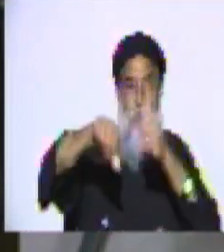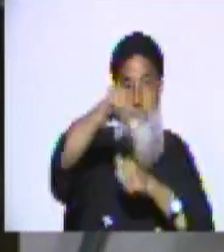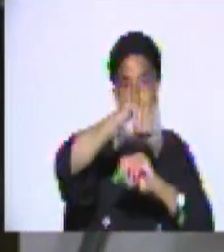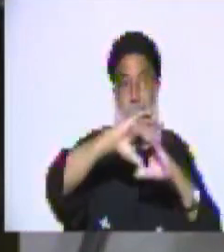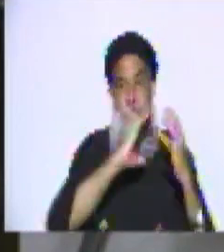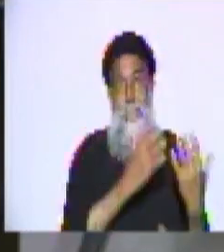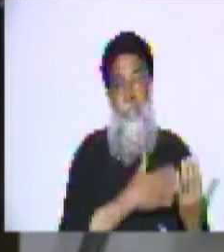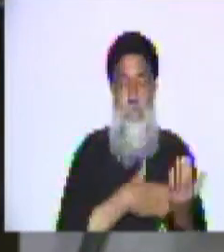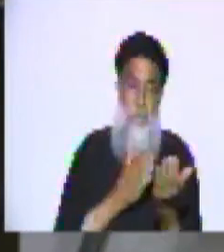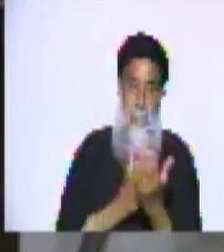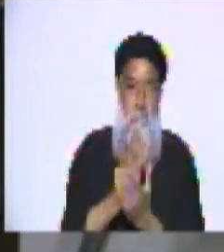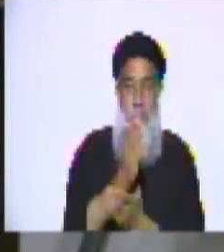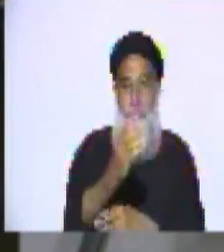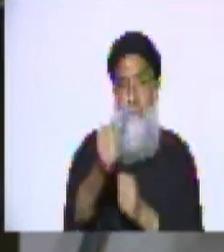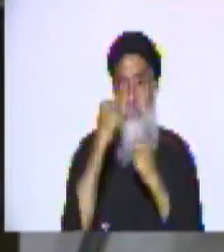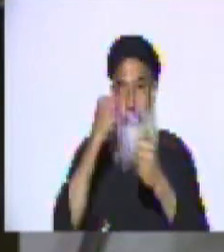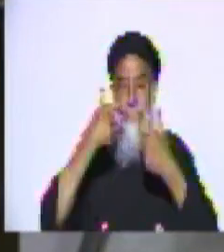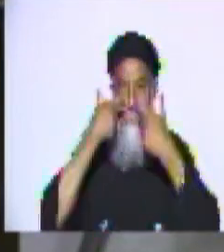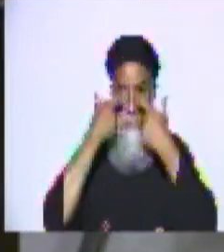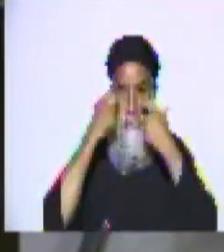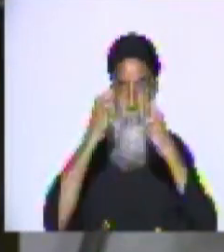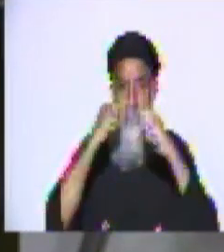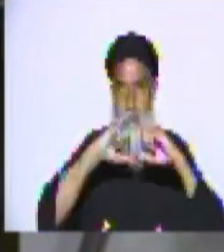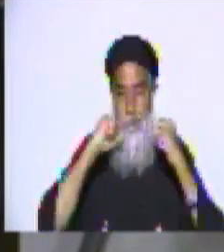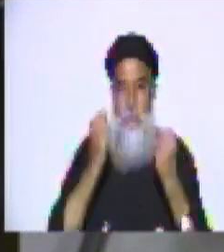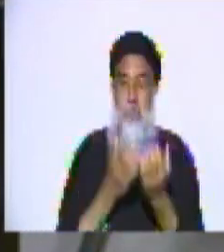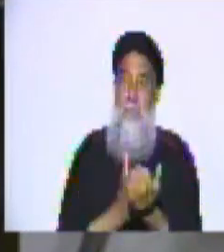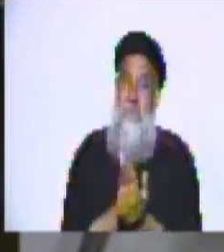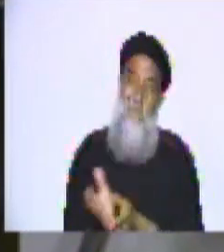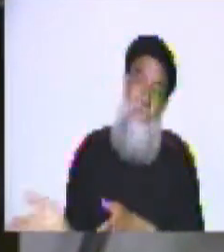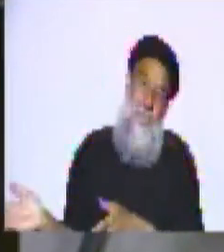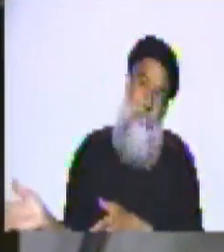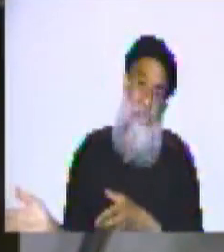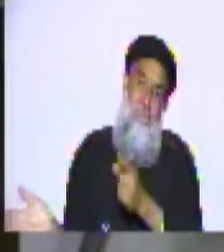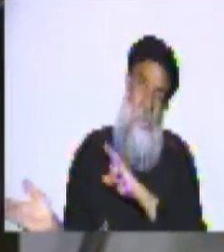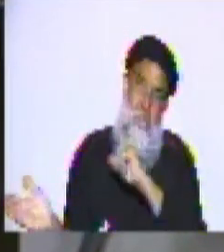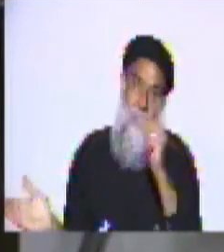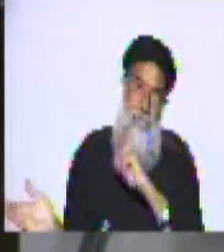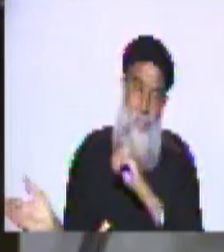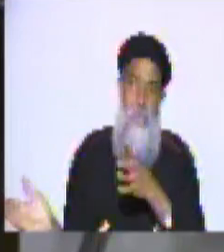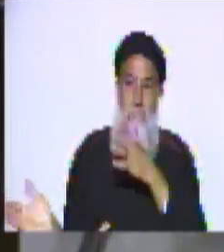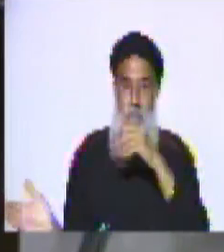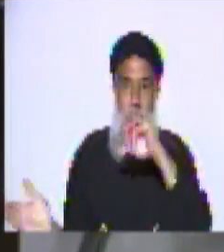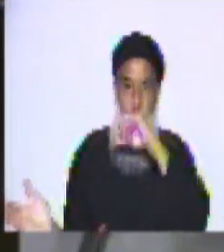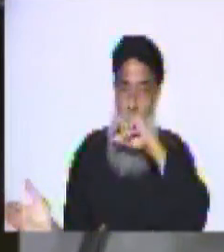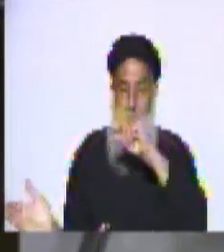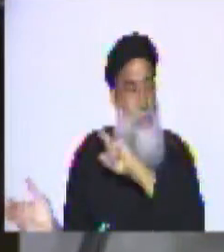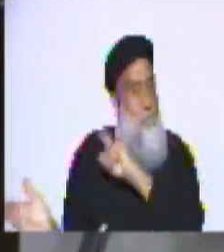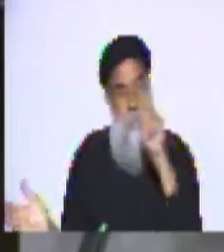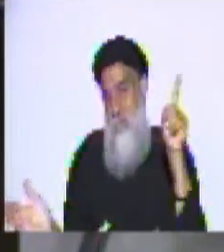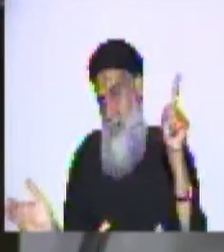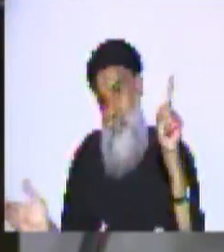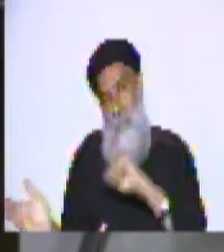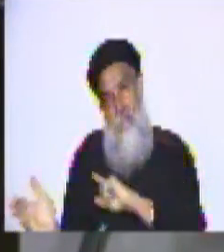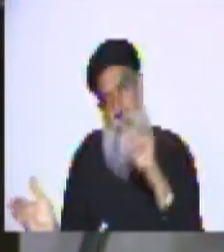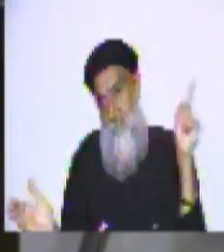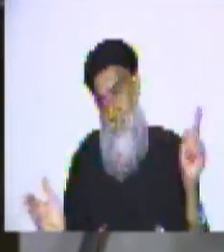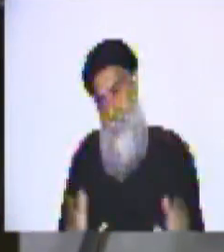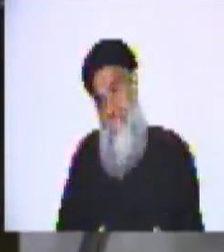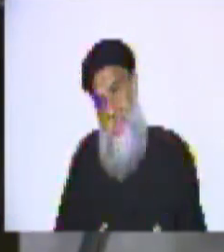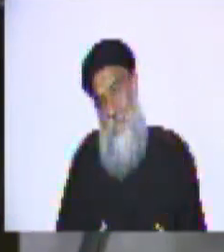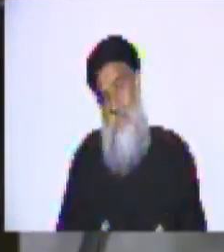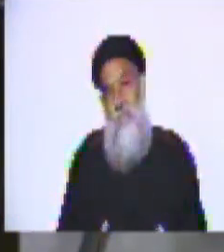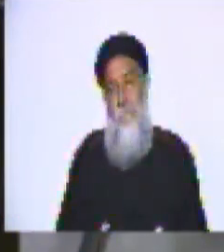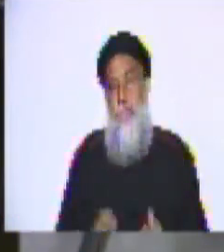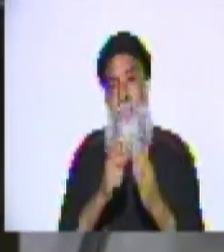هذا الإيمان، ومن يخرج عن هذا الإيمان ما يبقاش أرثوذكسي يعني، لازم يبقى